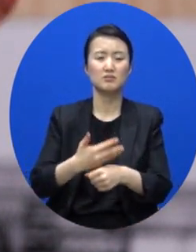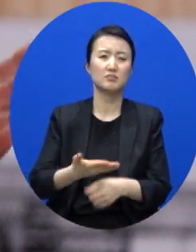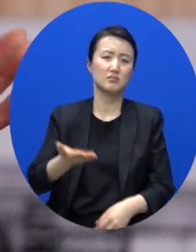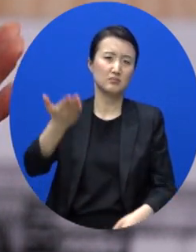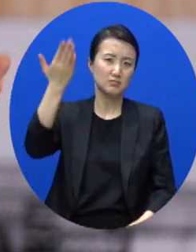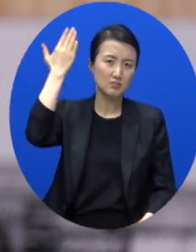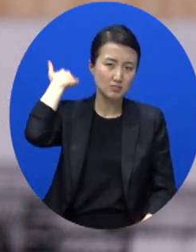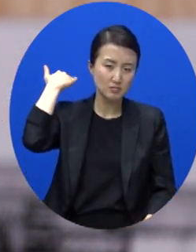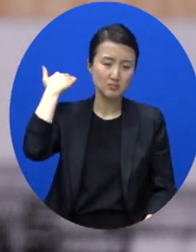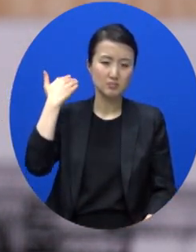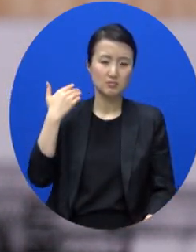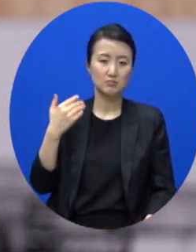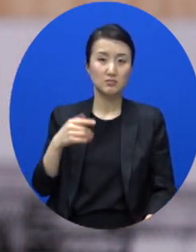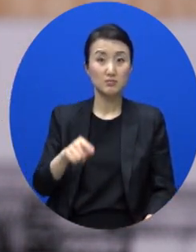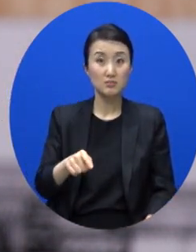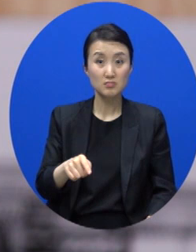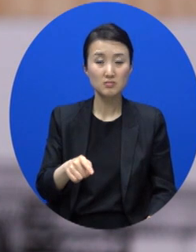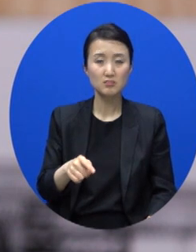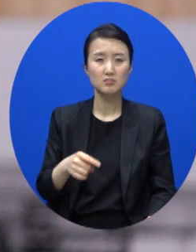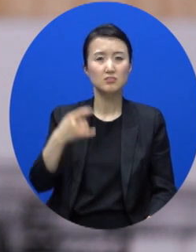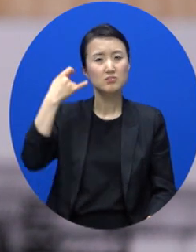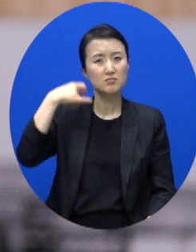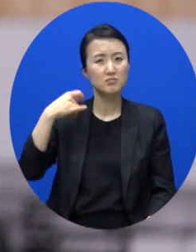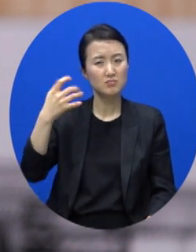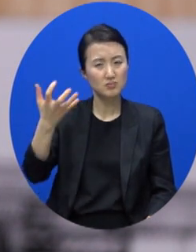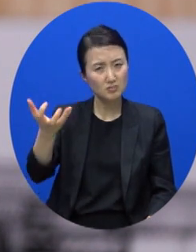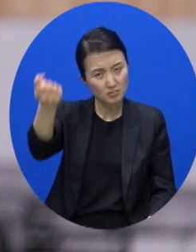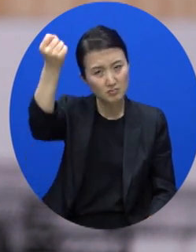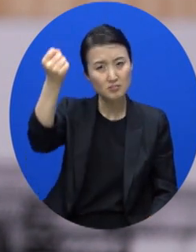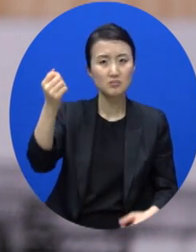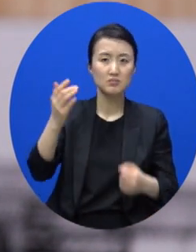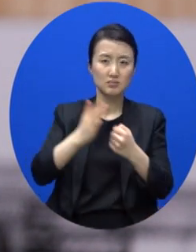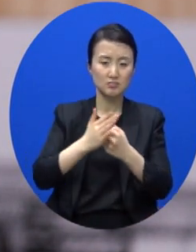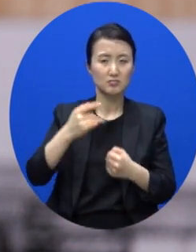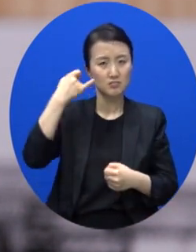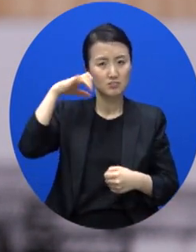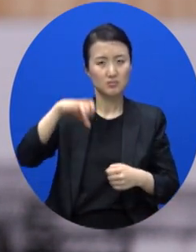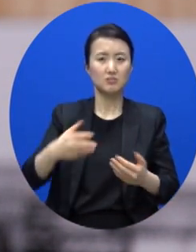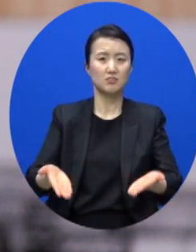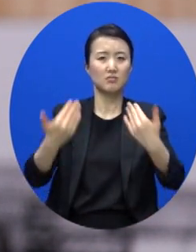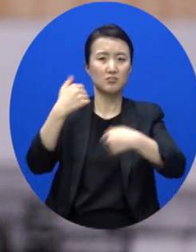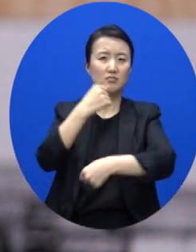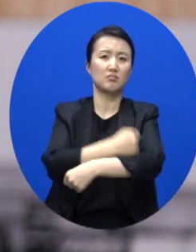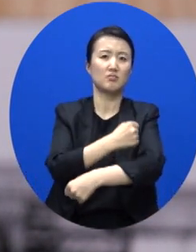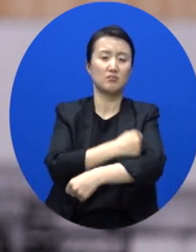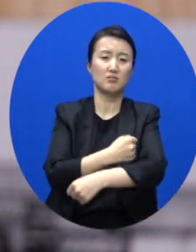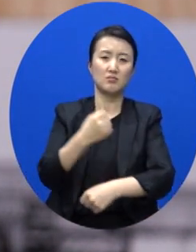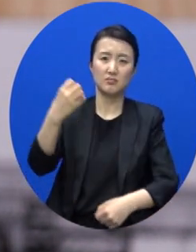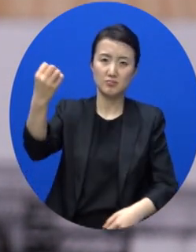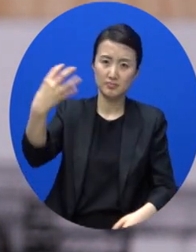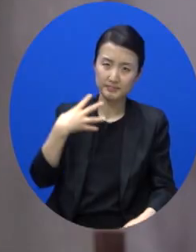우리 중국에서 해야지 왜 한국에서 하느냐? 그래서 제가 그런 말을 했죠.